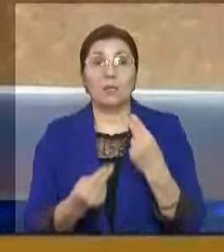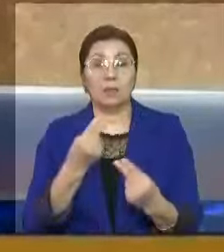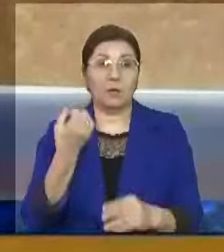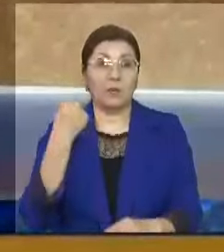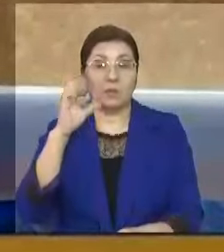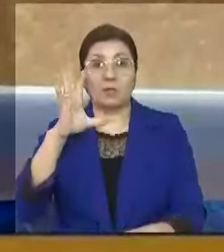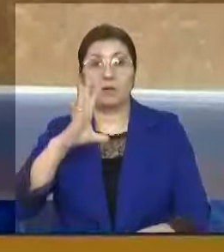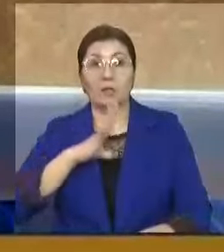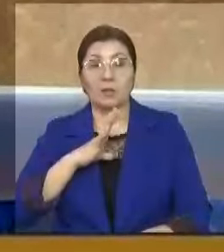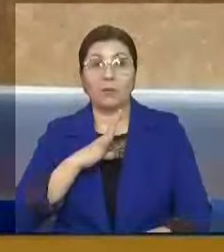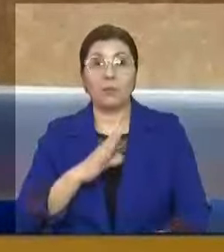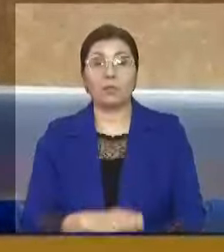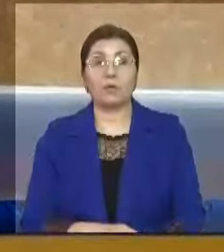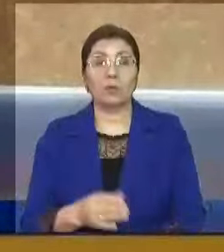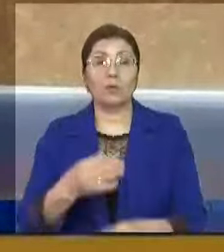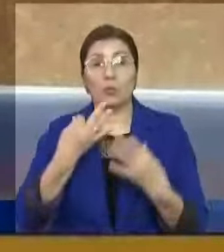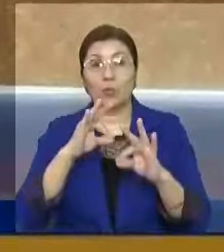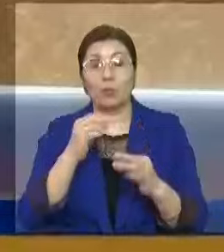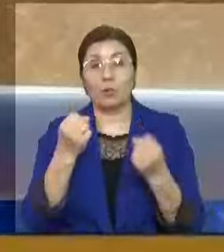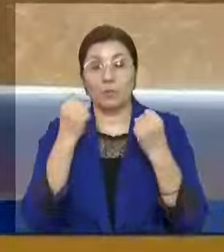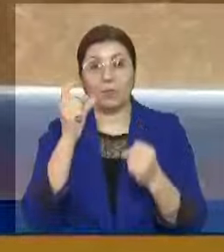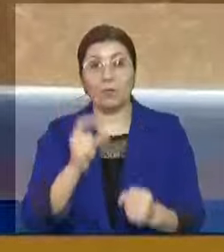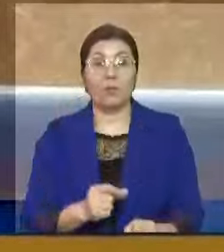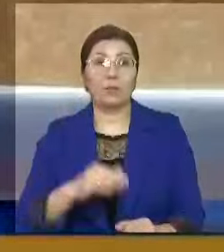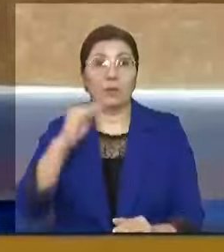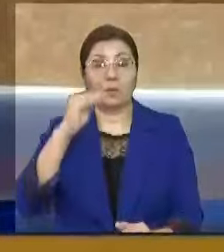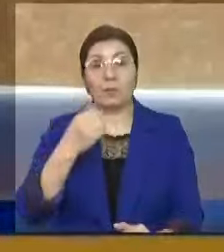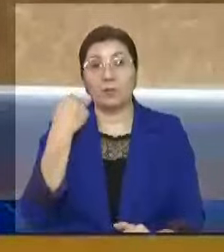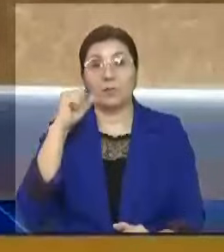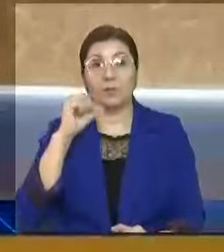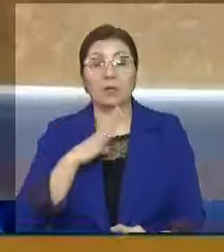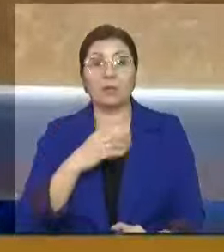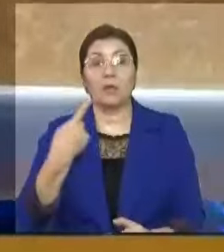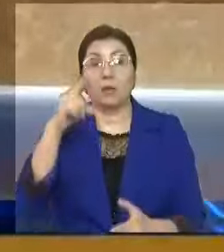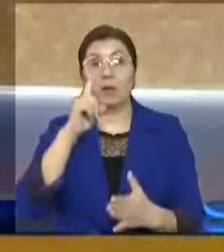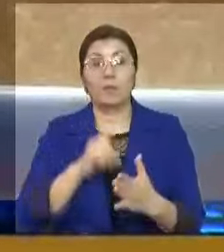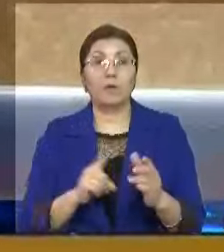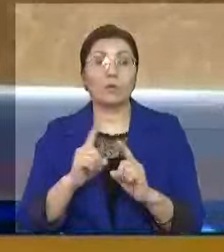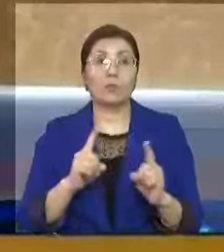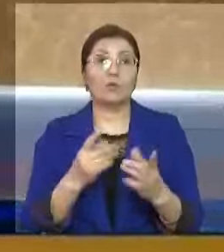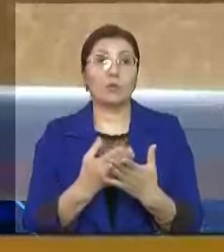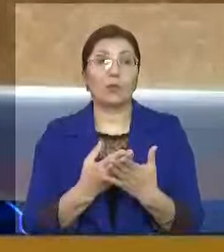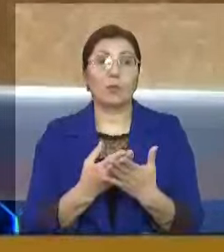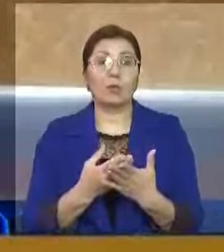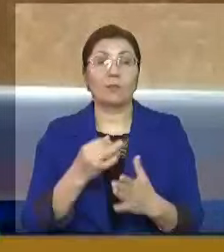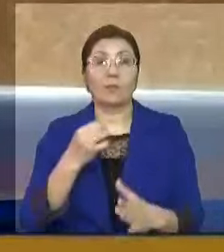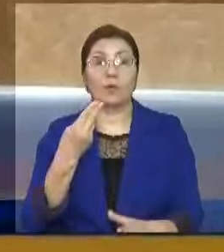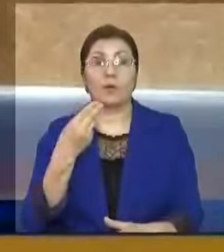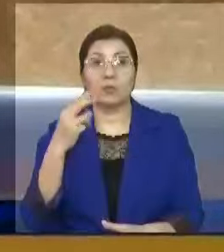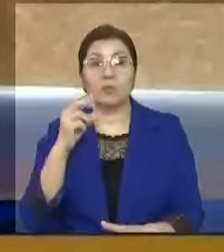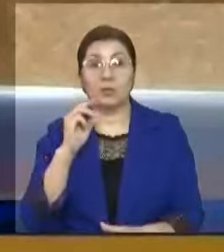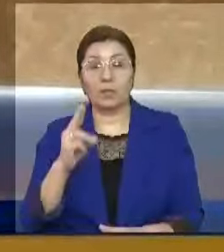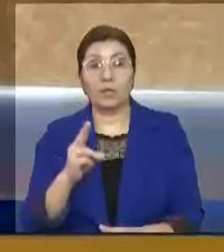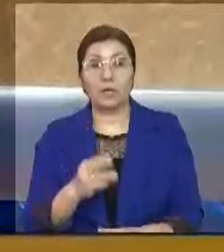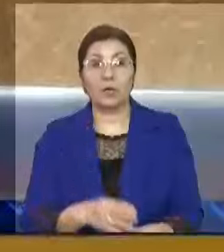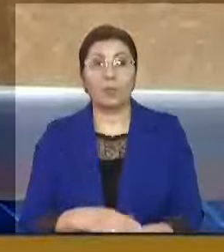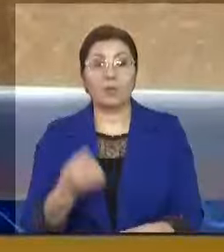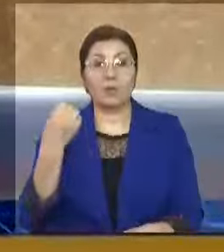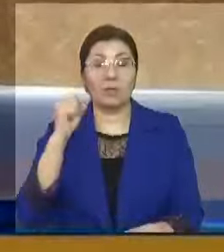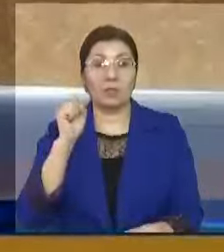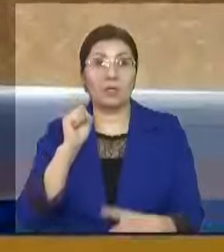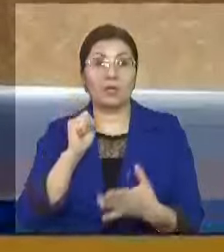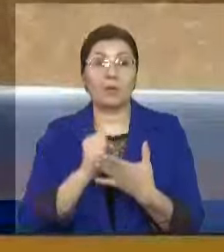бывают спады и подъемы. В него продолжают верить все актюбинцы и не только. В ходе лицензионного турнира в Бишкеке в столице Кыргызстана он одержал